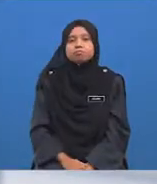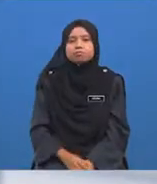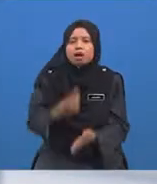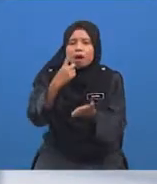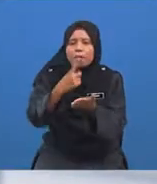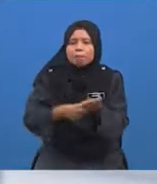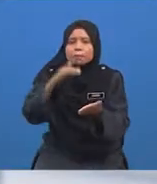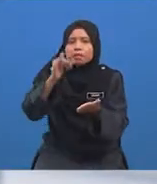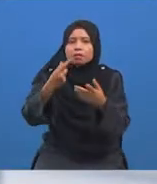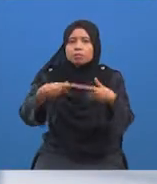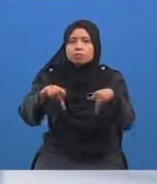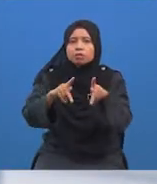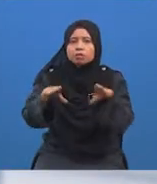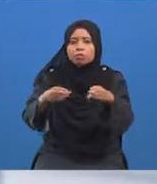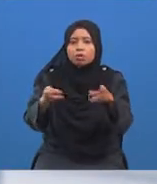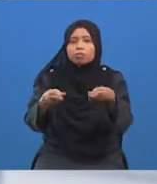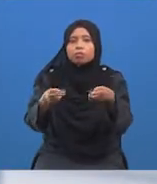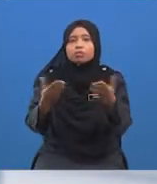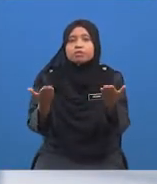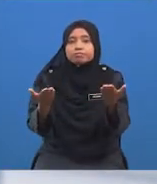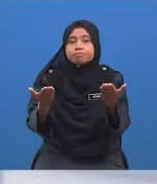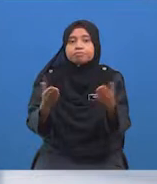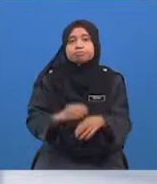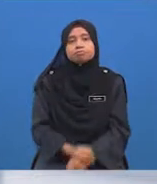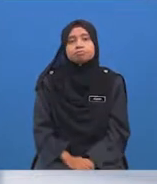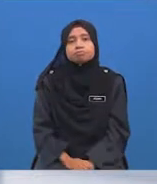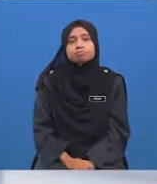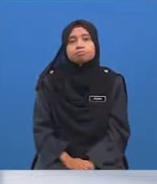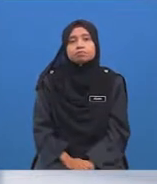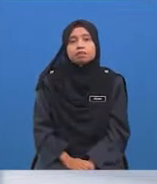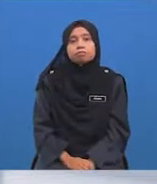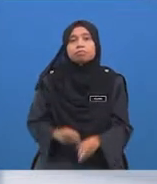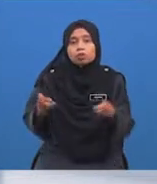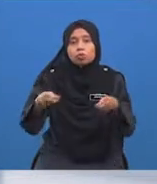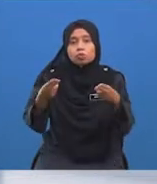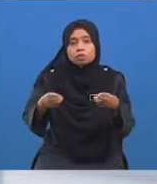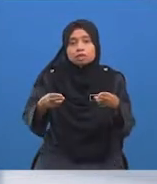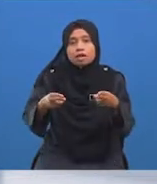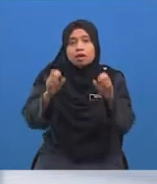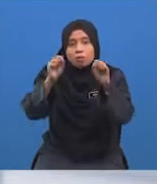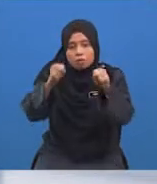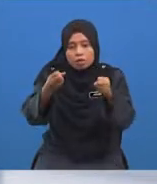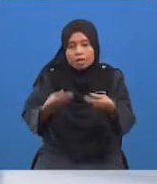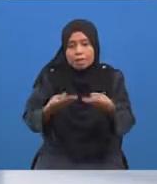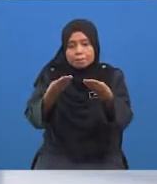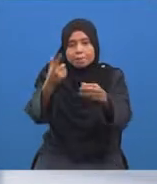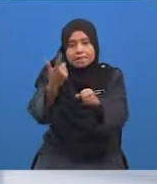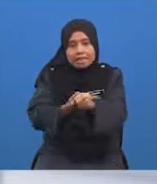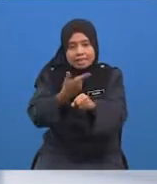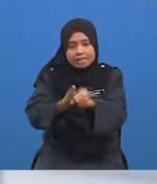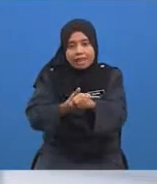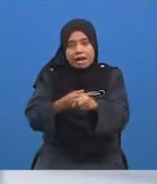Apa yang perlu dibuat oleh pihak pengurusan? Ya, pihak pengurusan boleh memberi latihan pembangunan